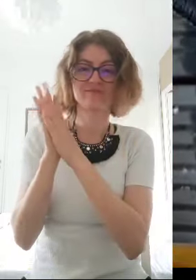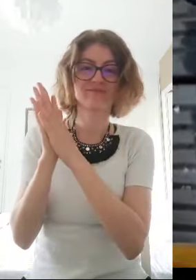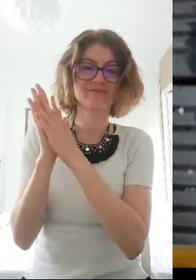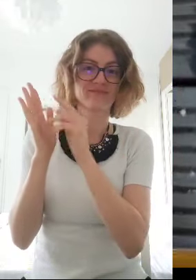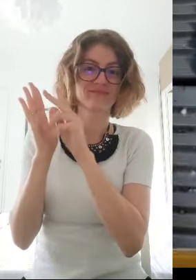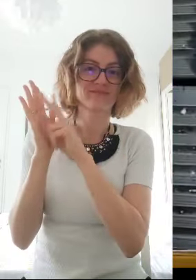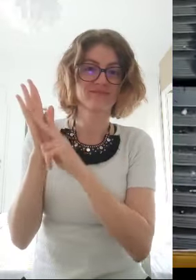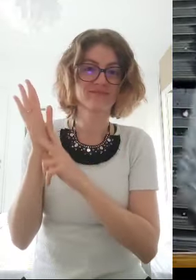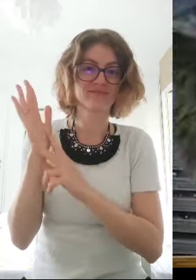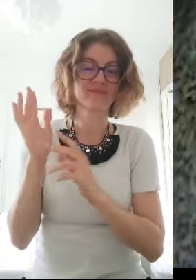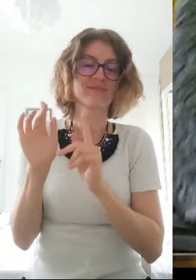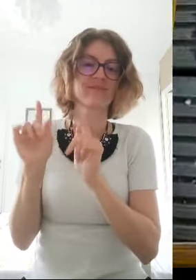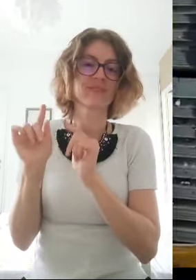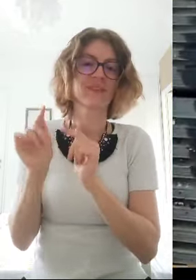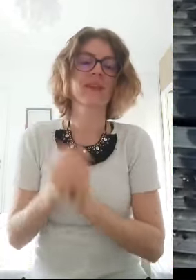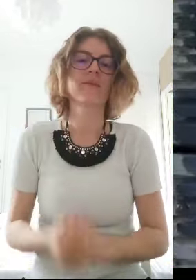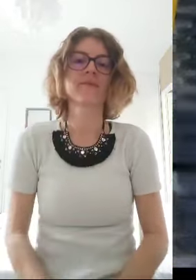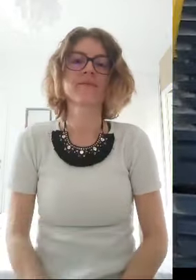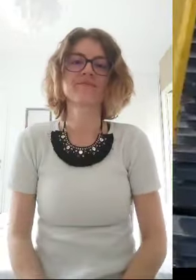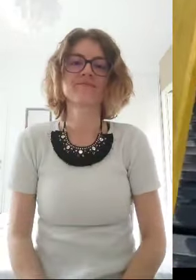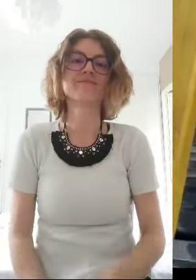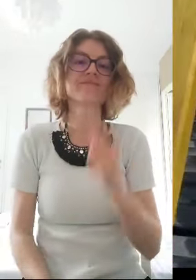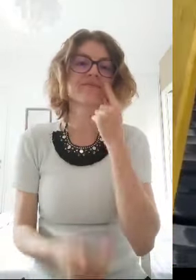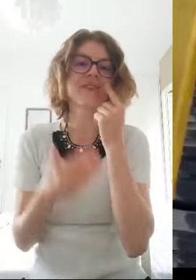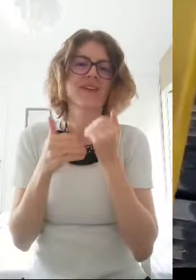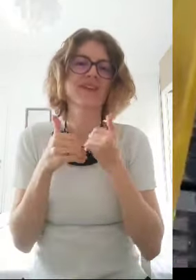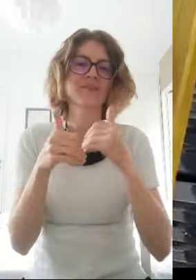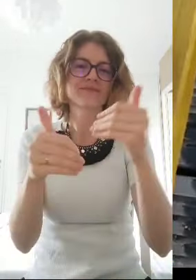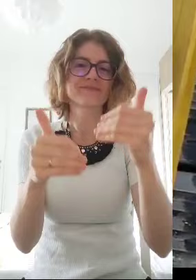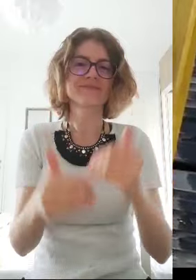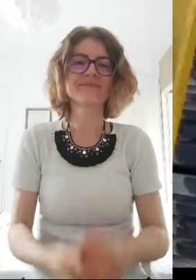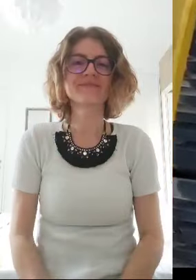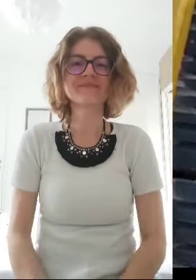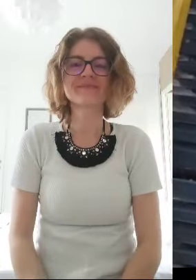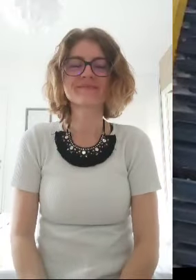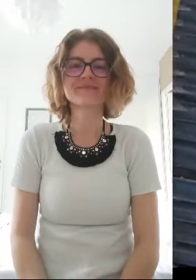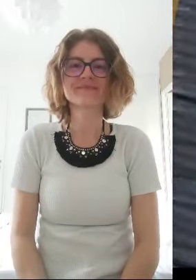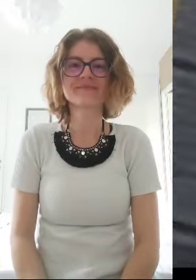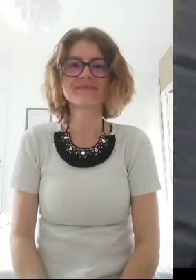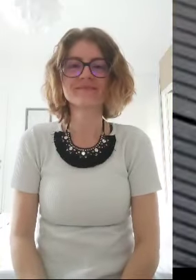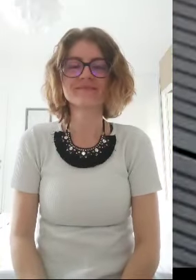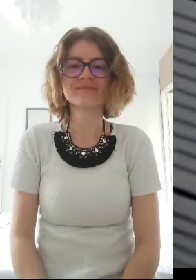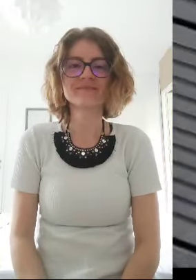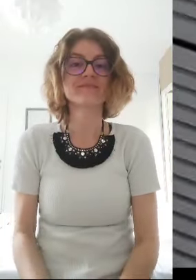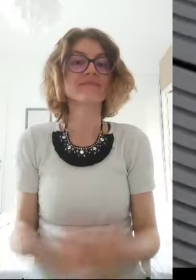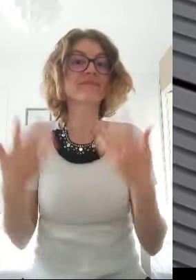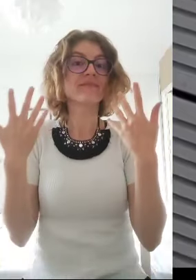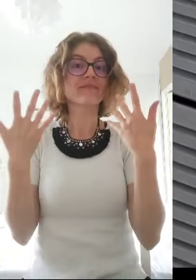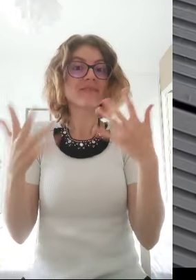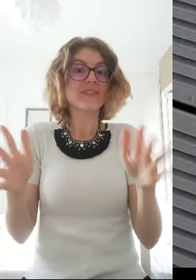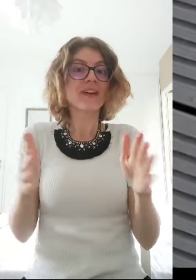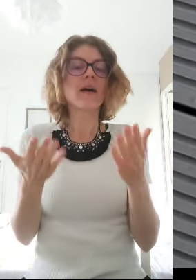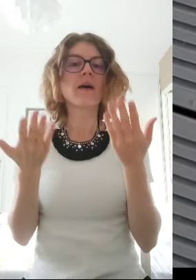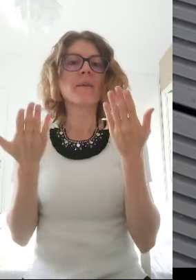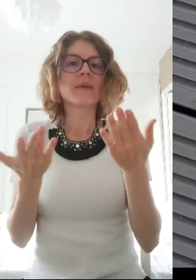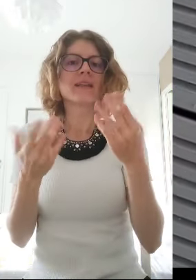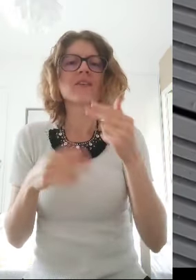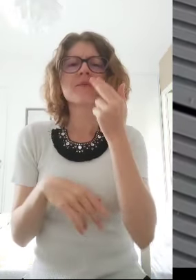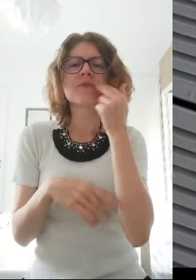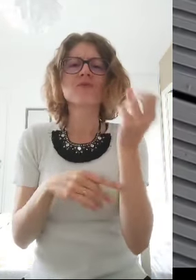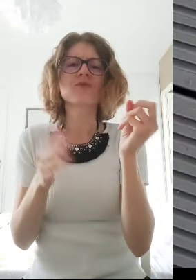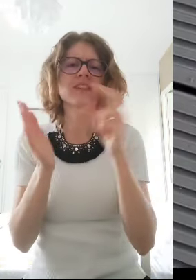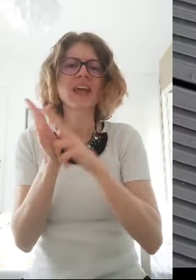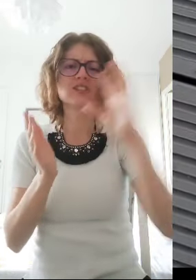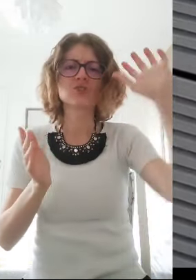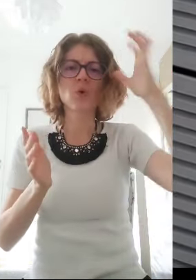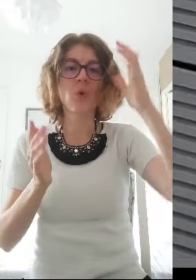bien sur le pad. Donc, je vais continuer parce que ça marche super bien. Et voilà le résultat.